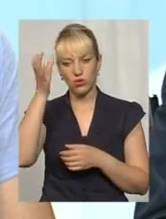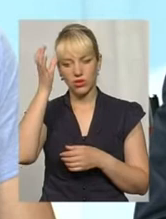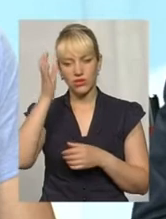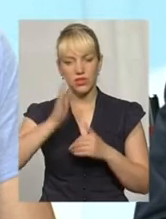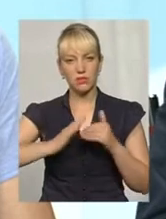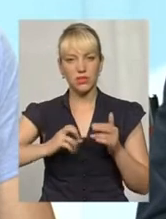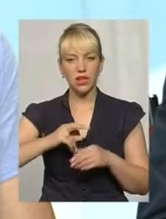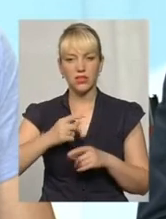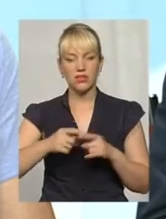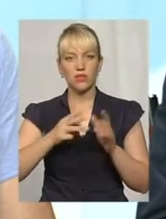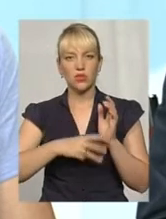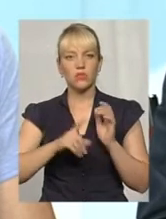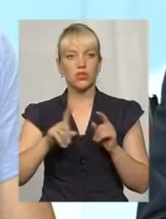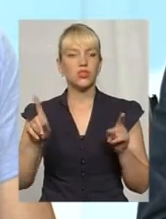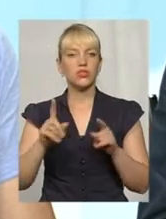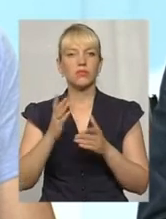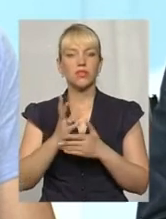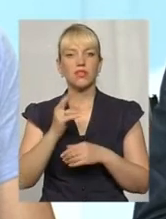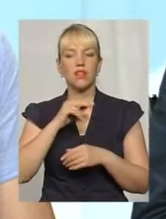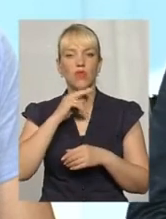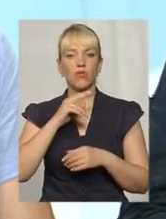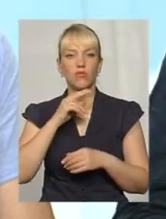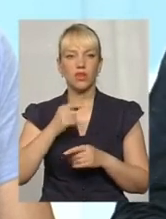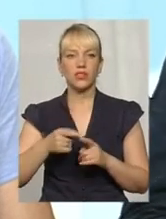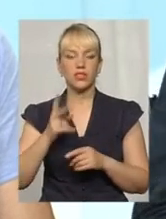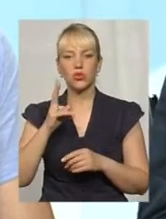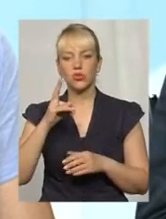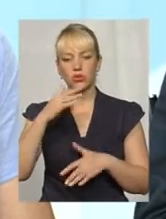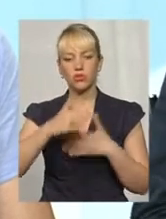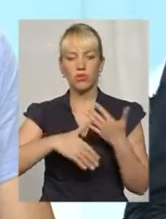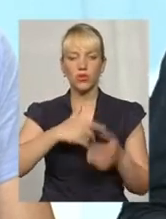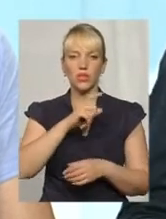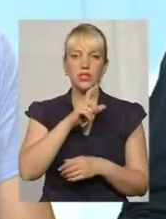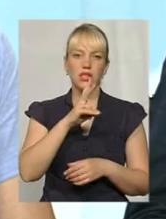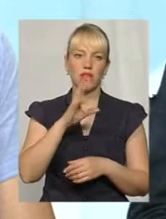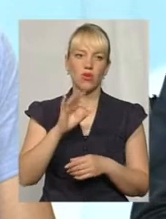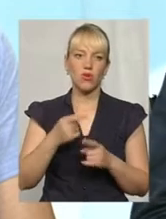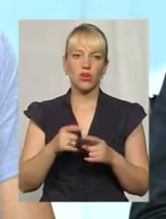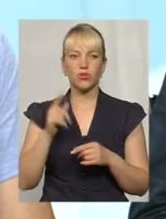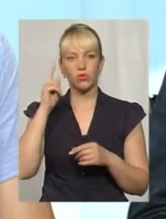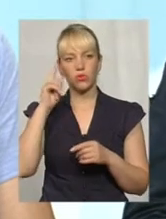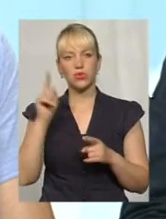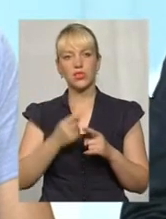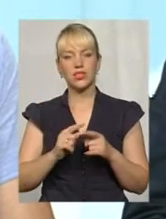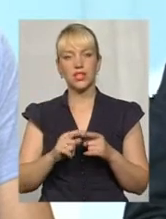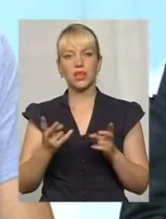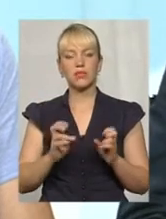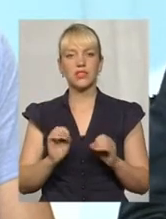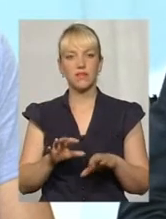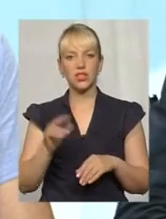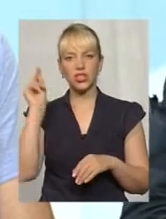081 право. Що мається на увазі? Тому що дехто помилково плутає із шкільним ЗНО і думає, що потрібно здавати шкільне ЗНО. Це не зовсім